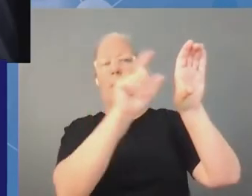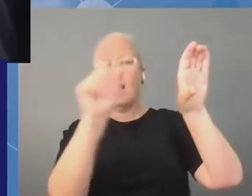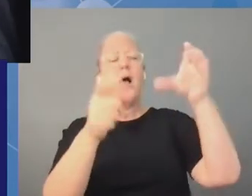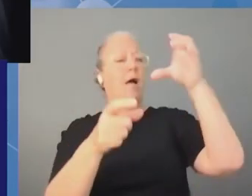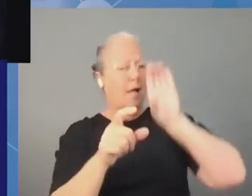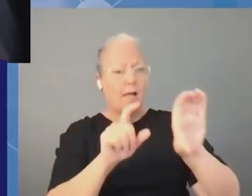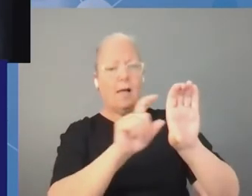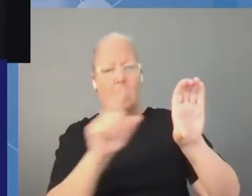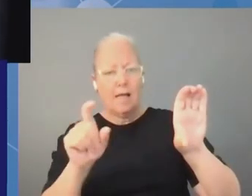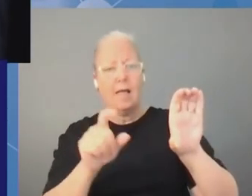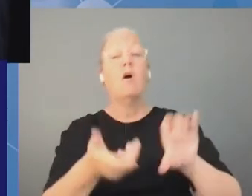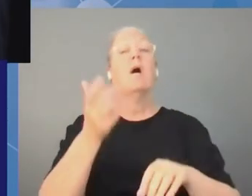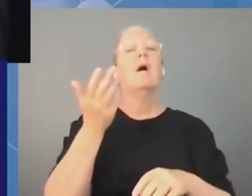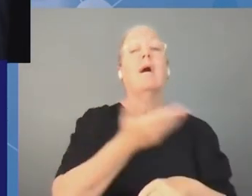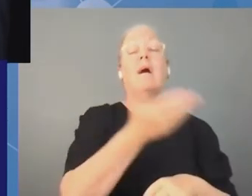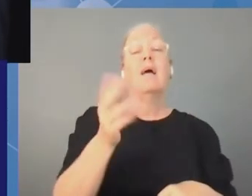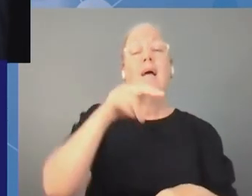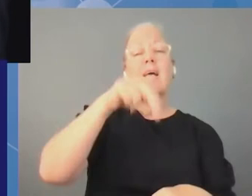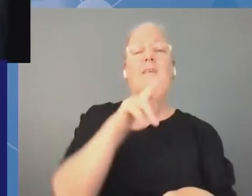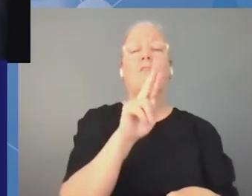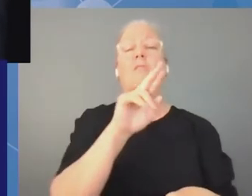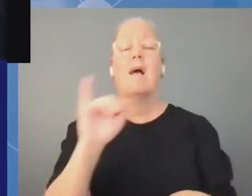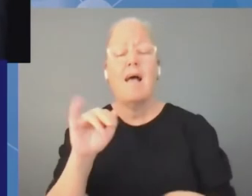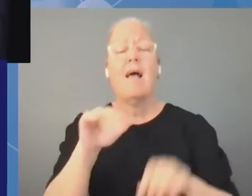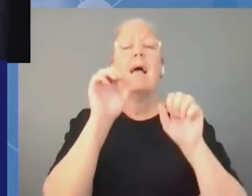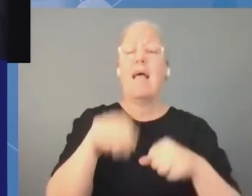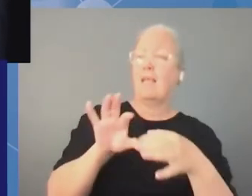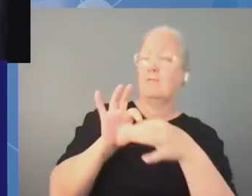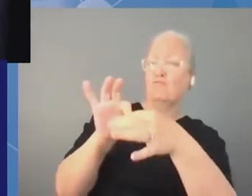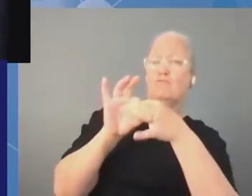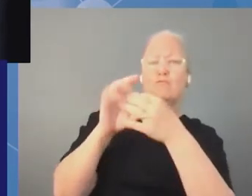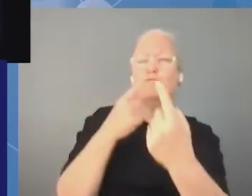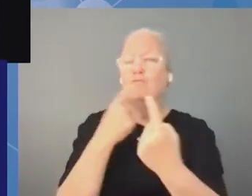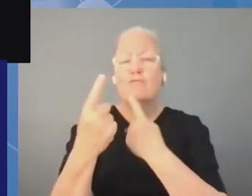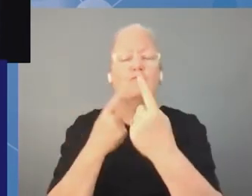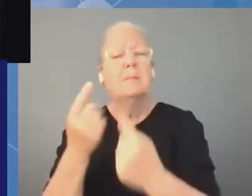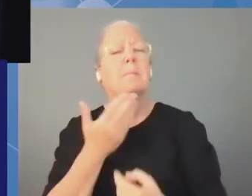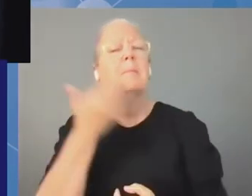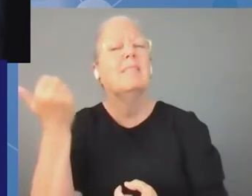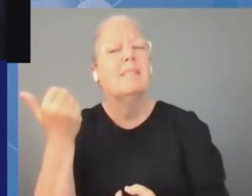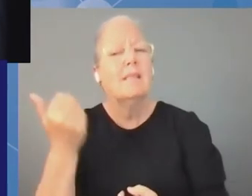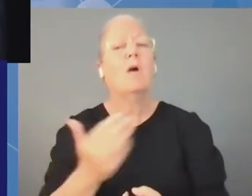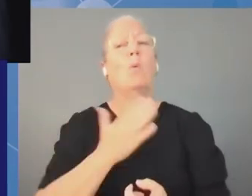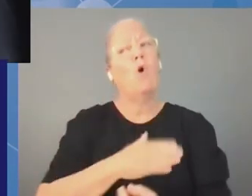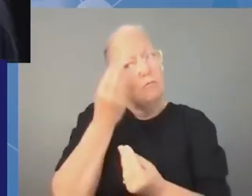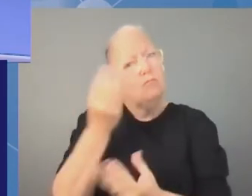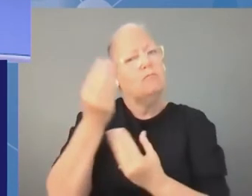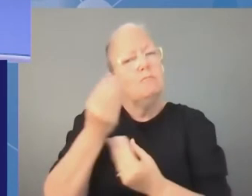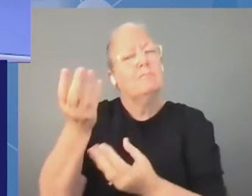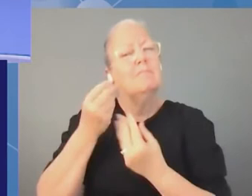连接人群和所代表他们的一些议